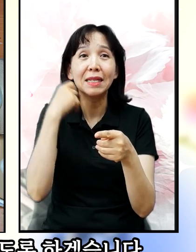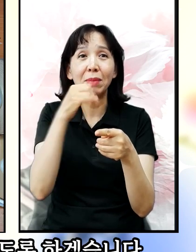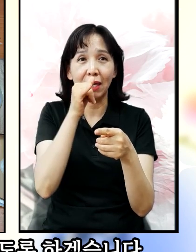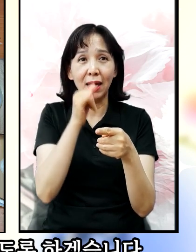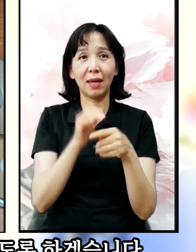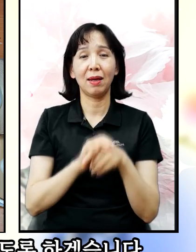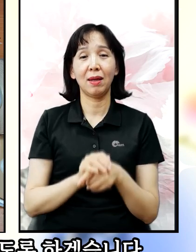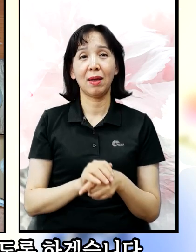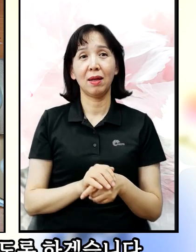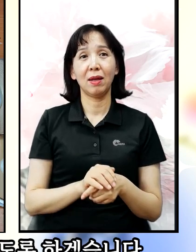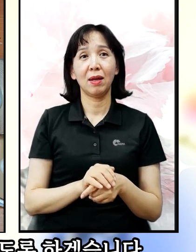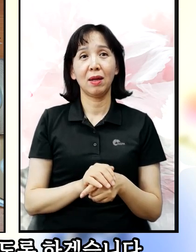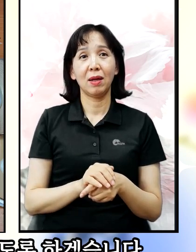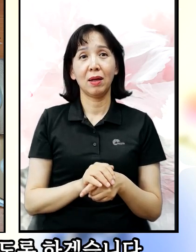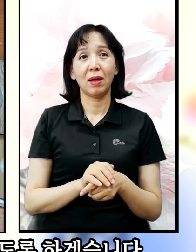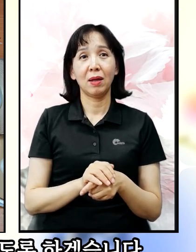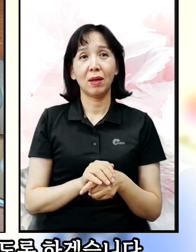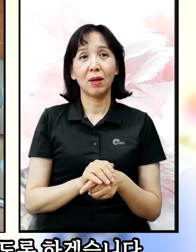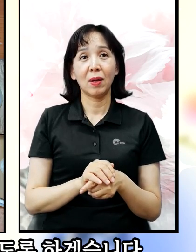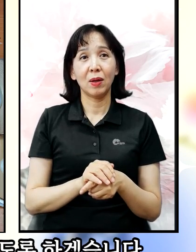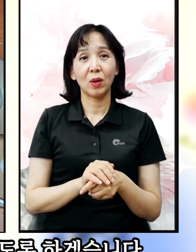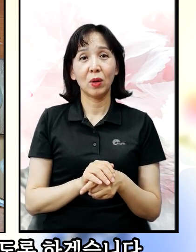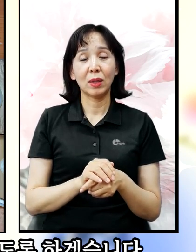나게 살짝